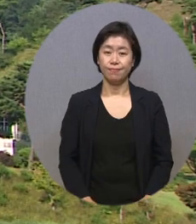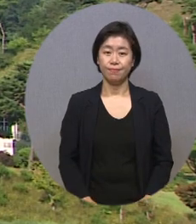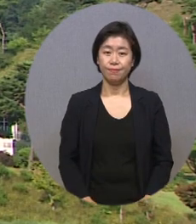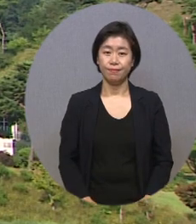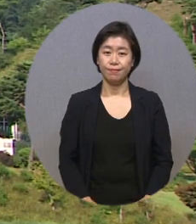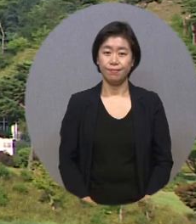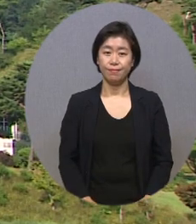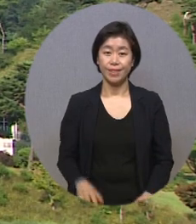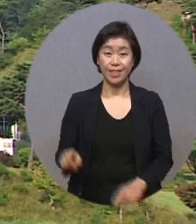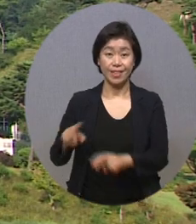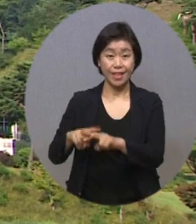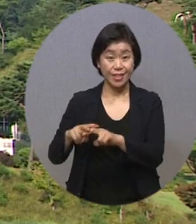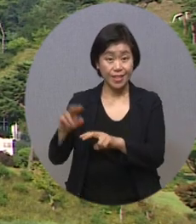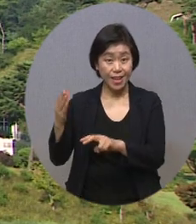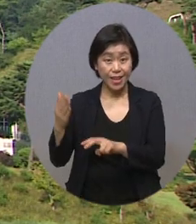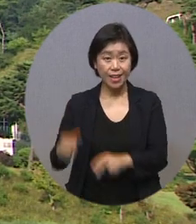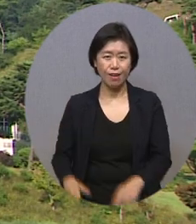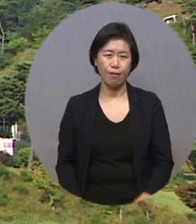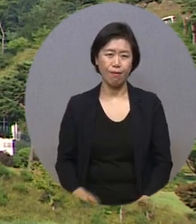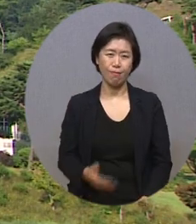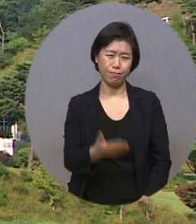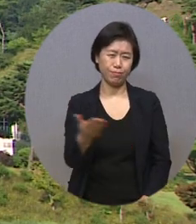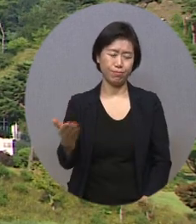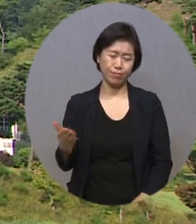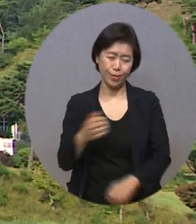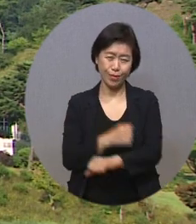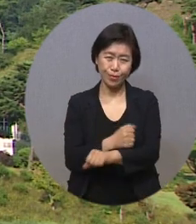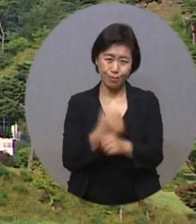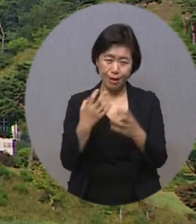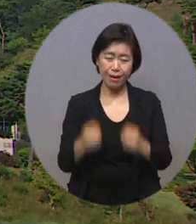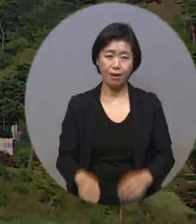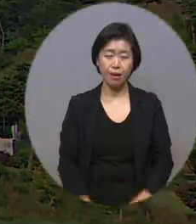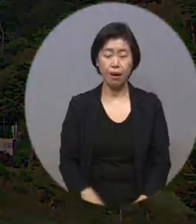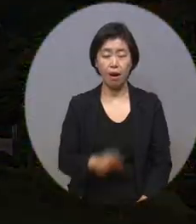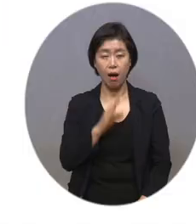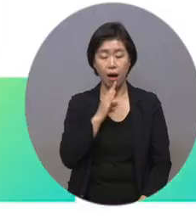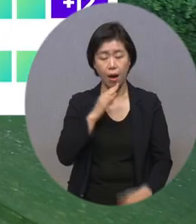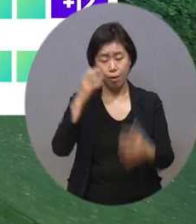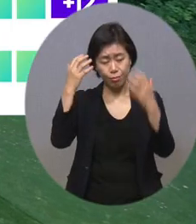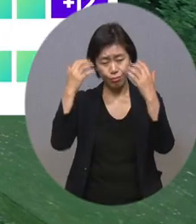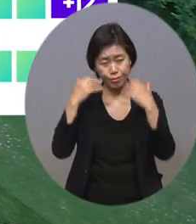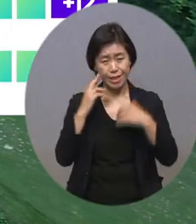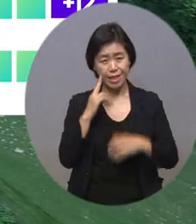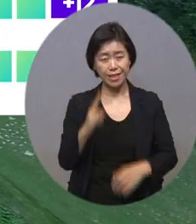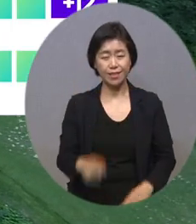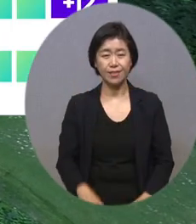앉으면 돼요? 아, 전반 수고하셨습니다. 아, 너무 더.